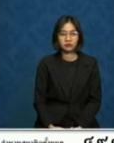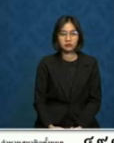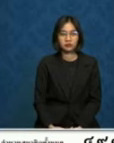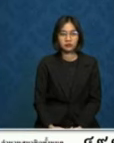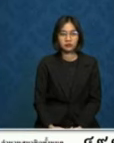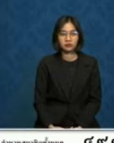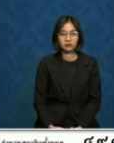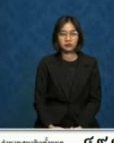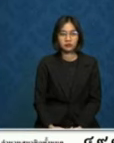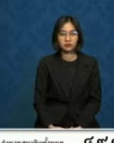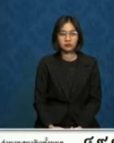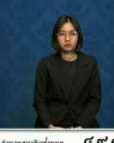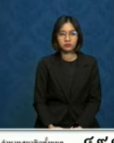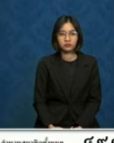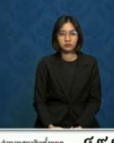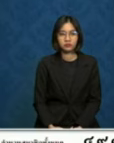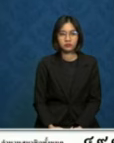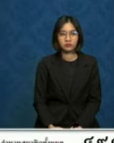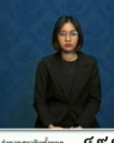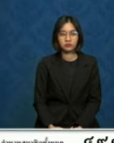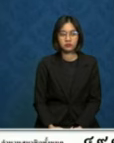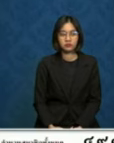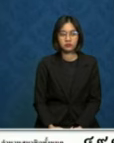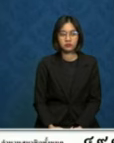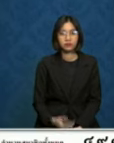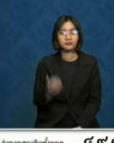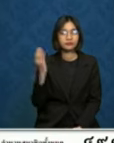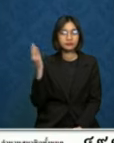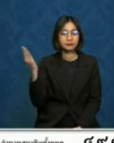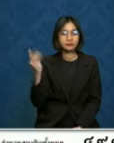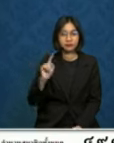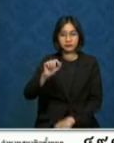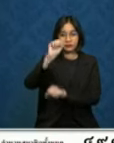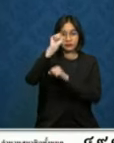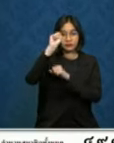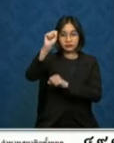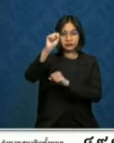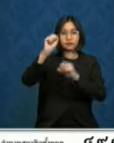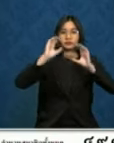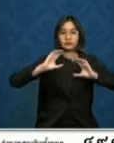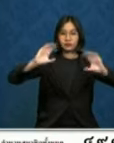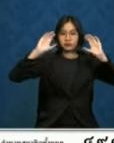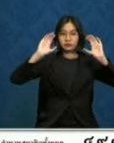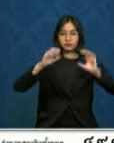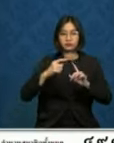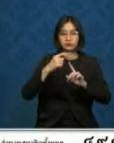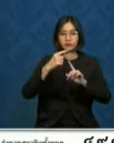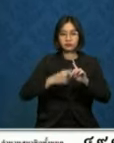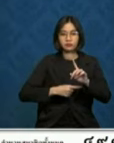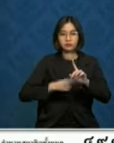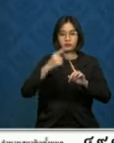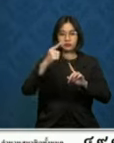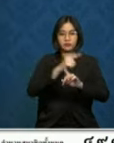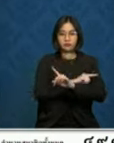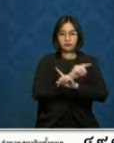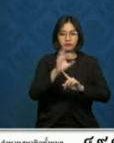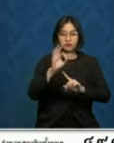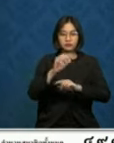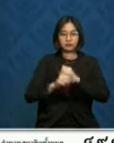เมื่ออันนี้เป็นประกาศของราชการเรานะครับเมื่อวันที่9มกราค